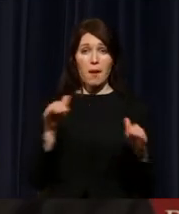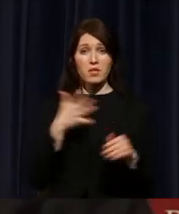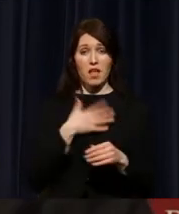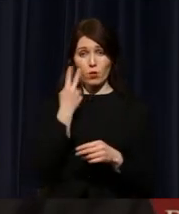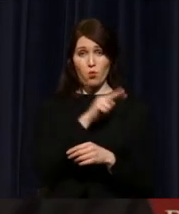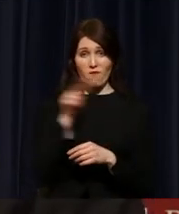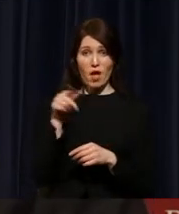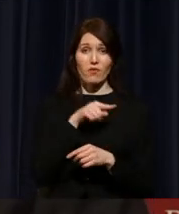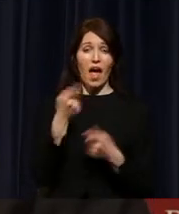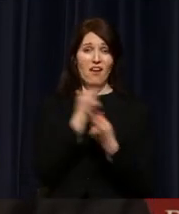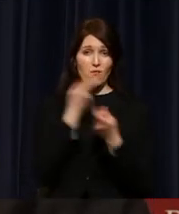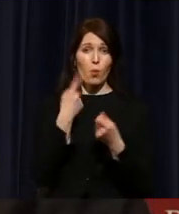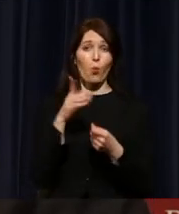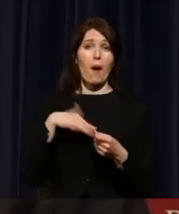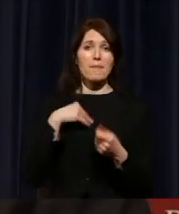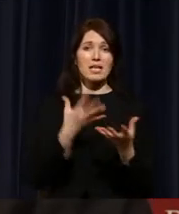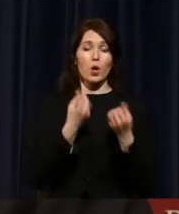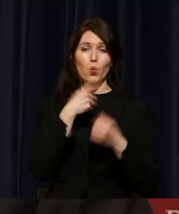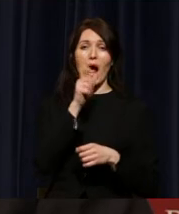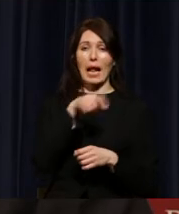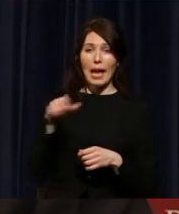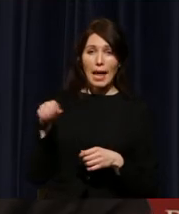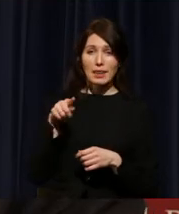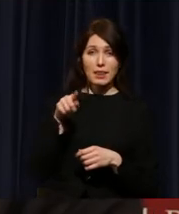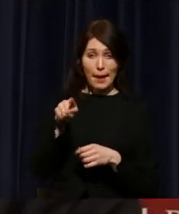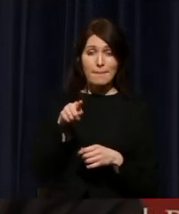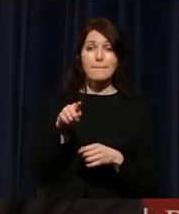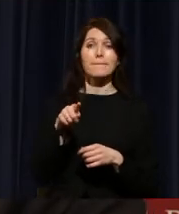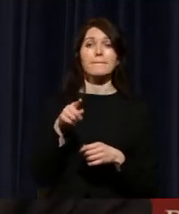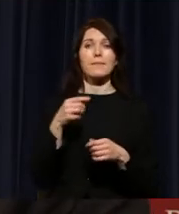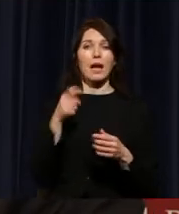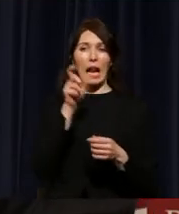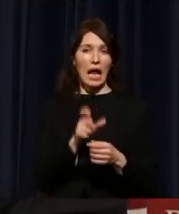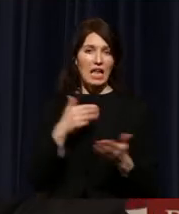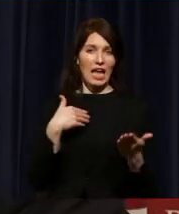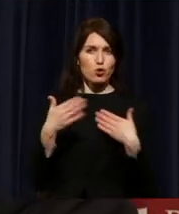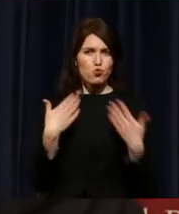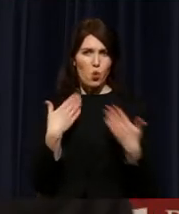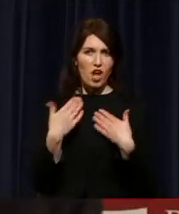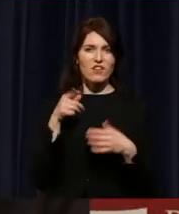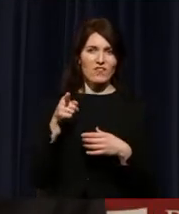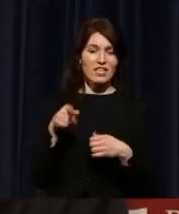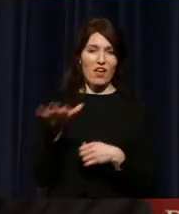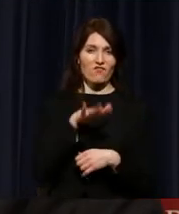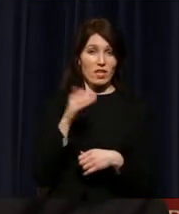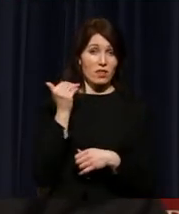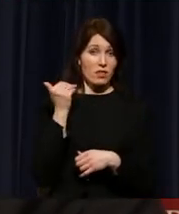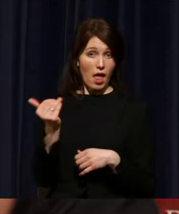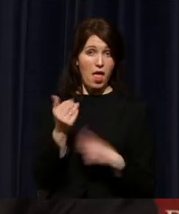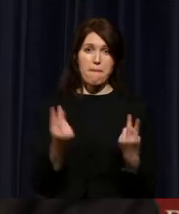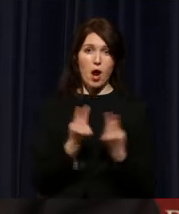tās informācijas, ko mēs iegūstam no klientas un no klienta, izturēšanās viņam, viņa vidē, tātad